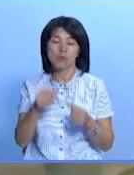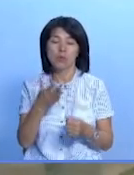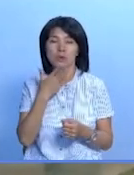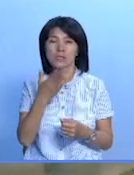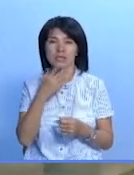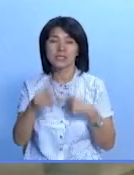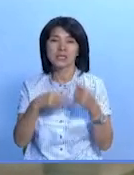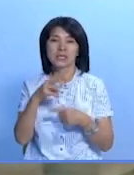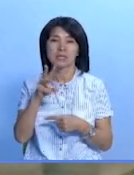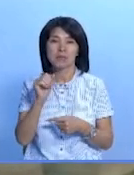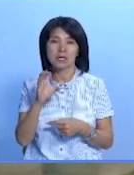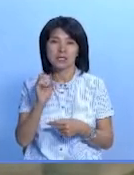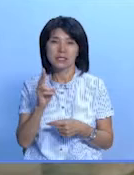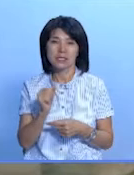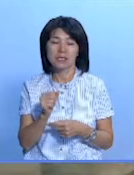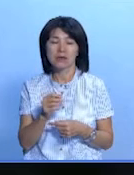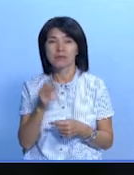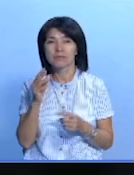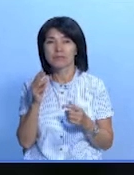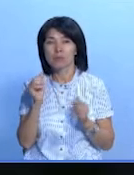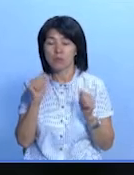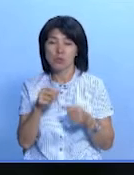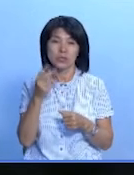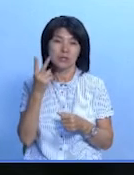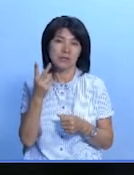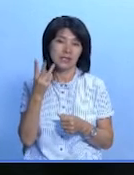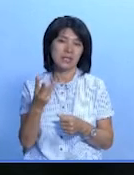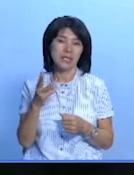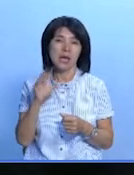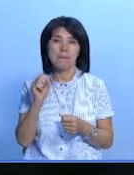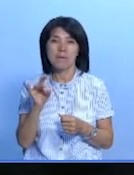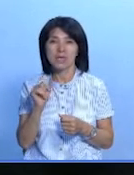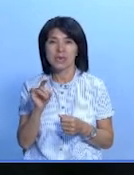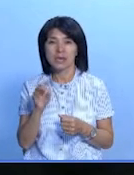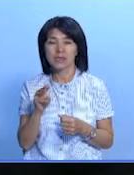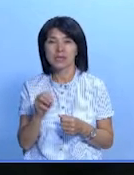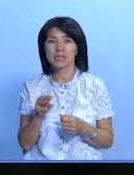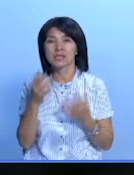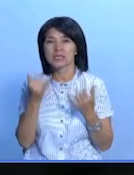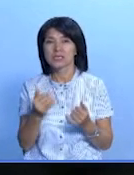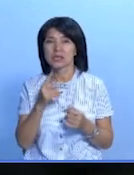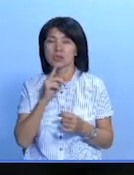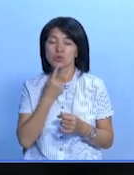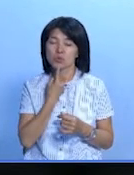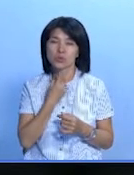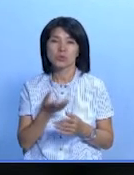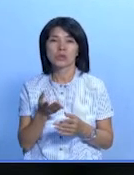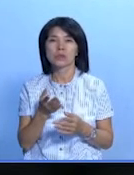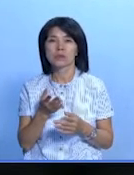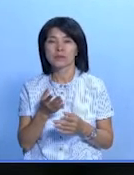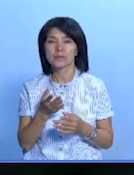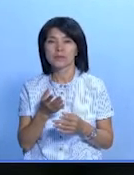маски. Ограничиться ли 3 такими аппаратами? Ситуация сейчас, конечно, очень сложная, но по